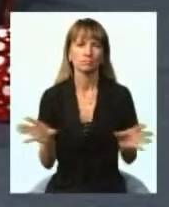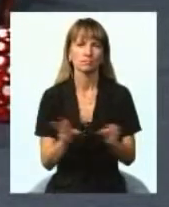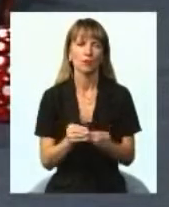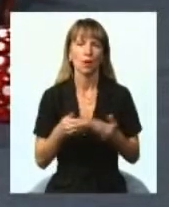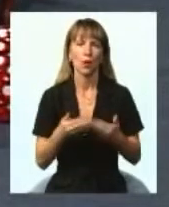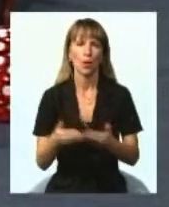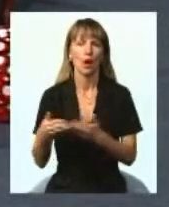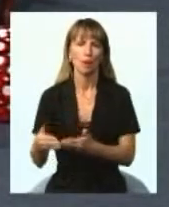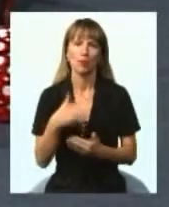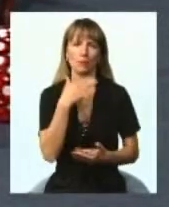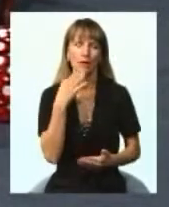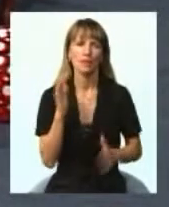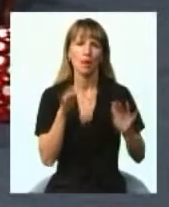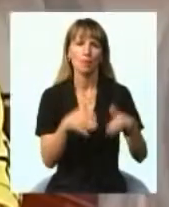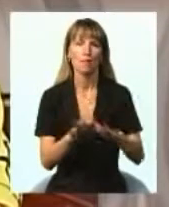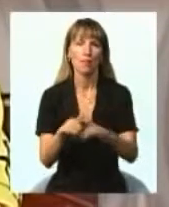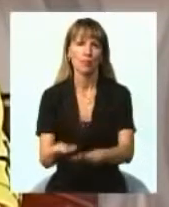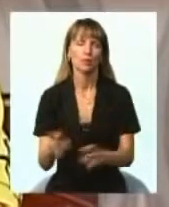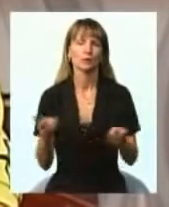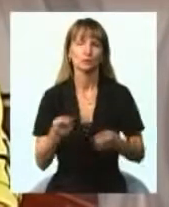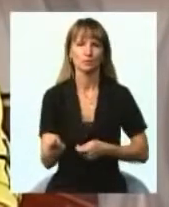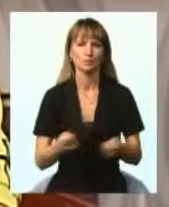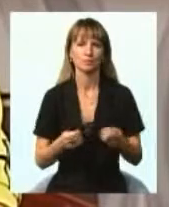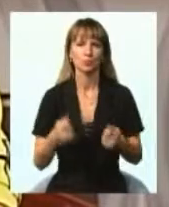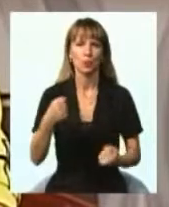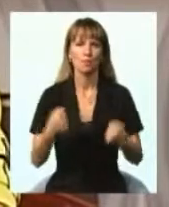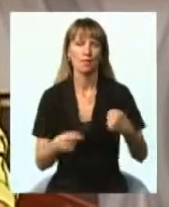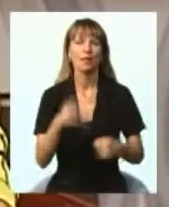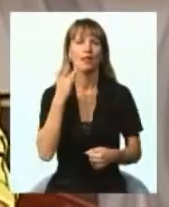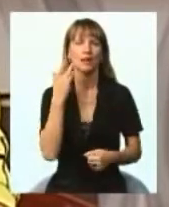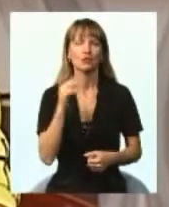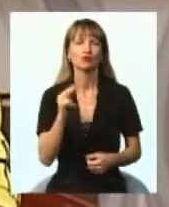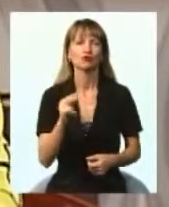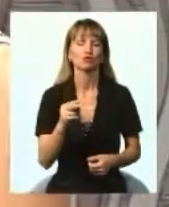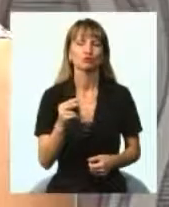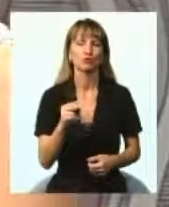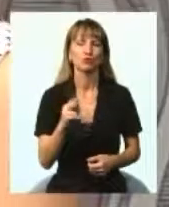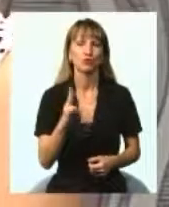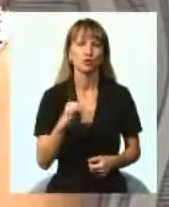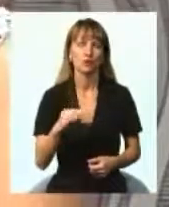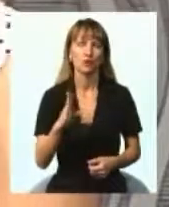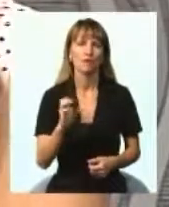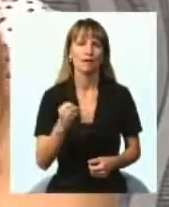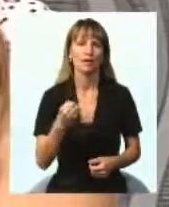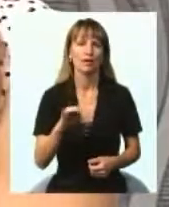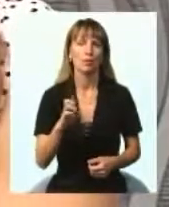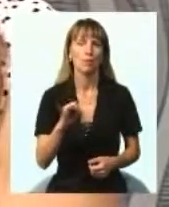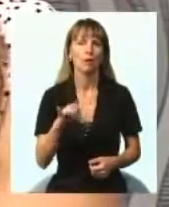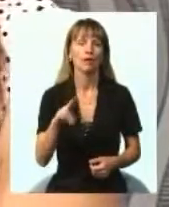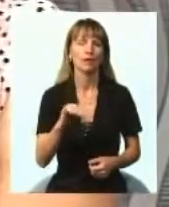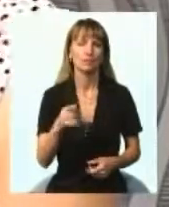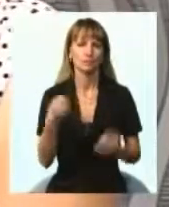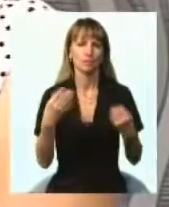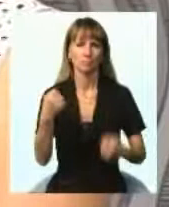морі і там потрібно керувати штурвалом. Там легше, ніж вейкбордингу. Там просто людина, мабуть, стоїть за